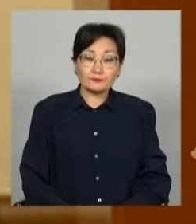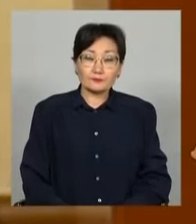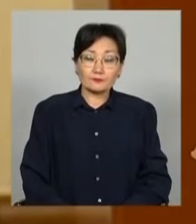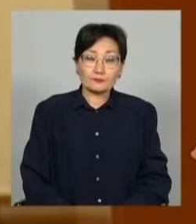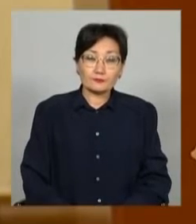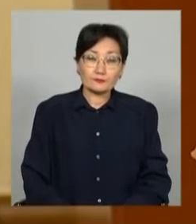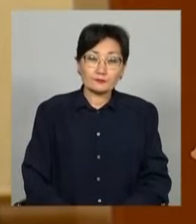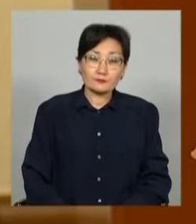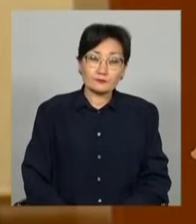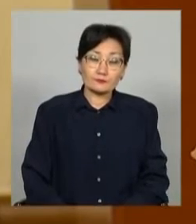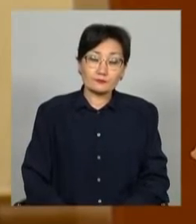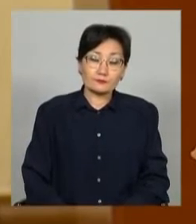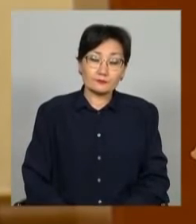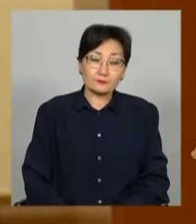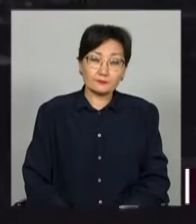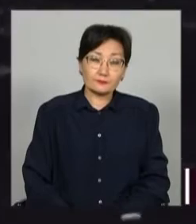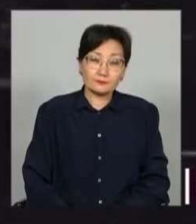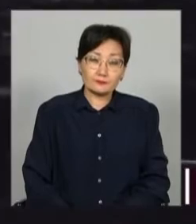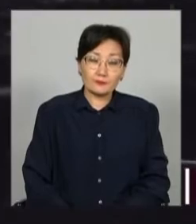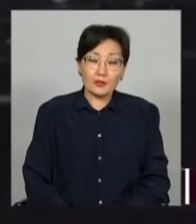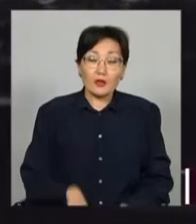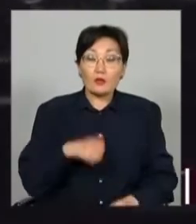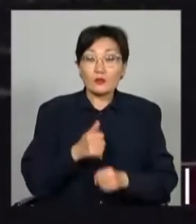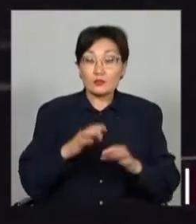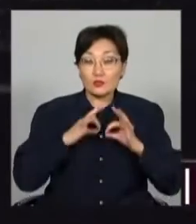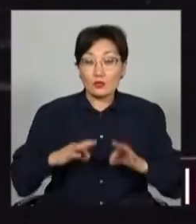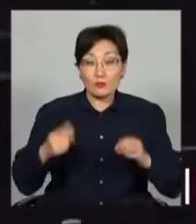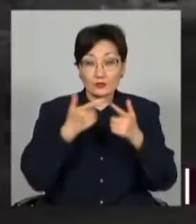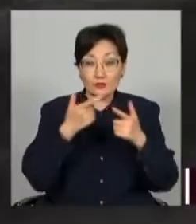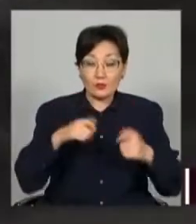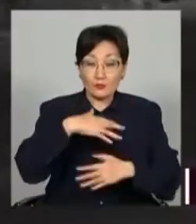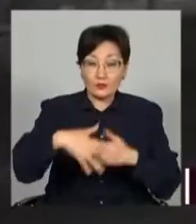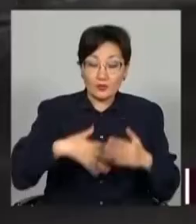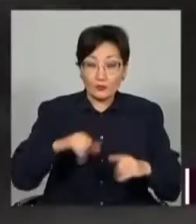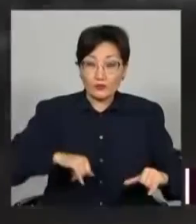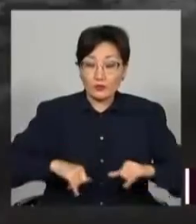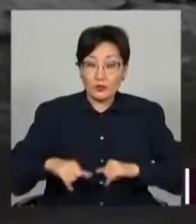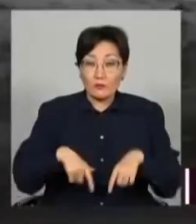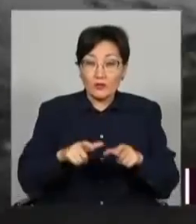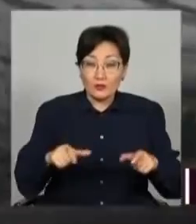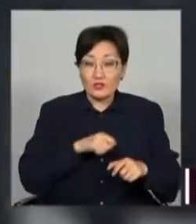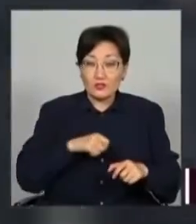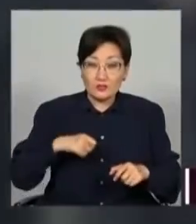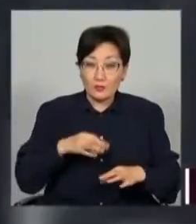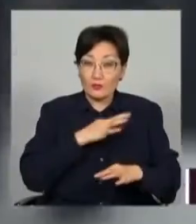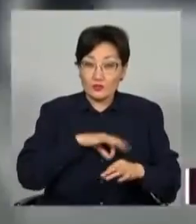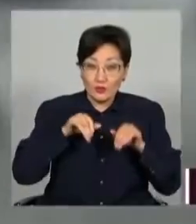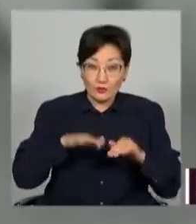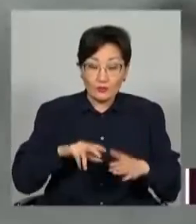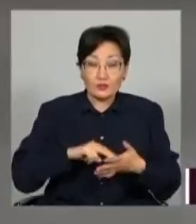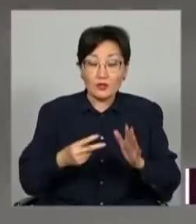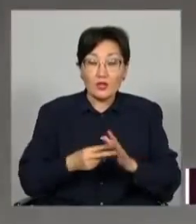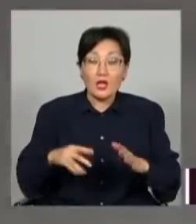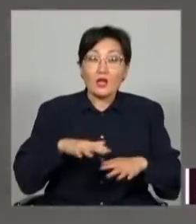қатарымызда қызметтерін жалғастыра алмайды. Бас прокуратураның мәліметінше, дүрбелеңді лаңкестер өз пайдасына шешуді көздеп, халықты